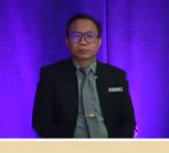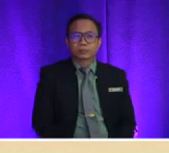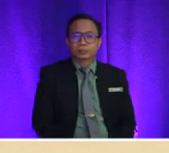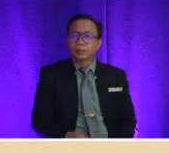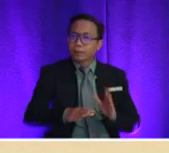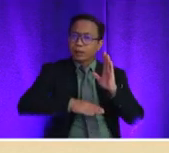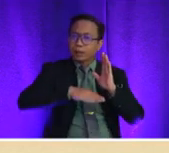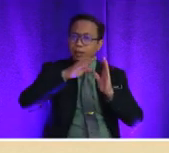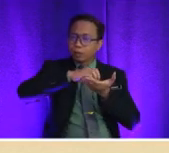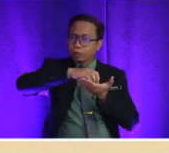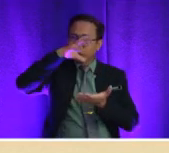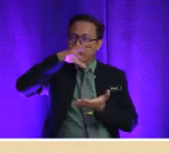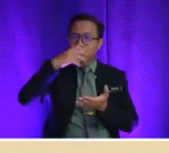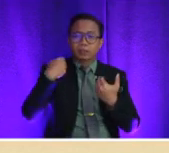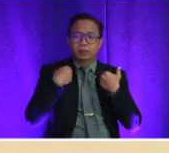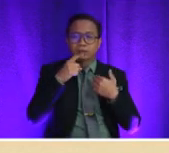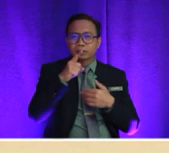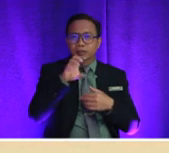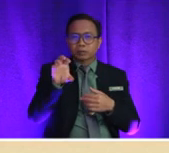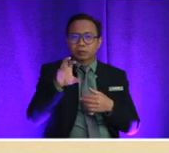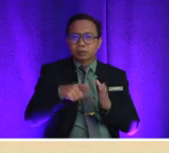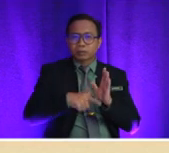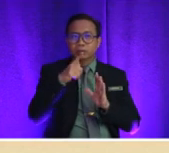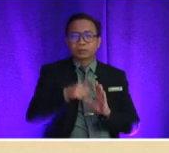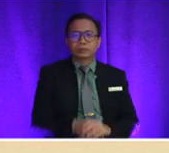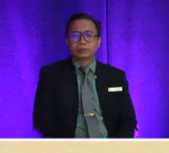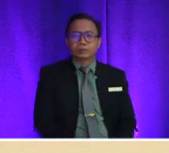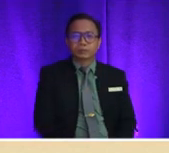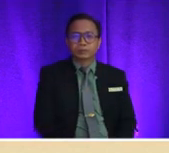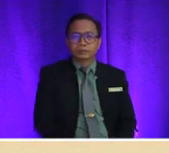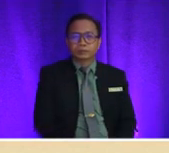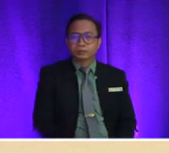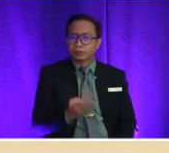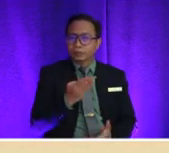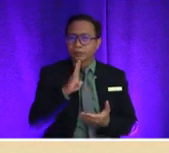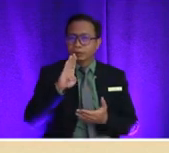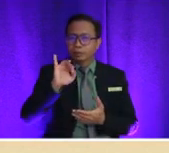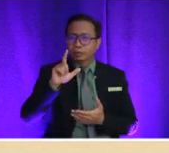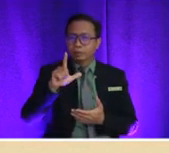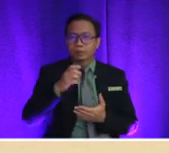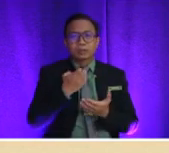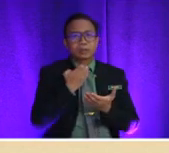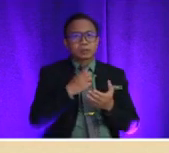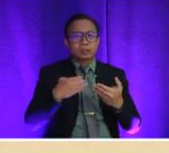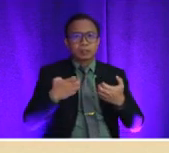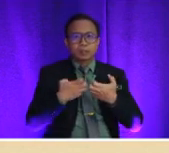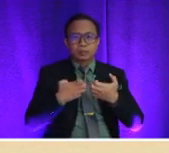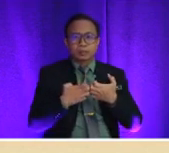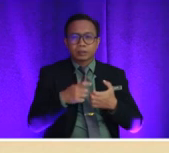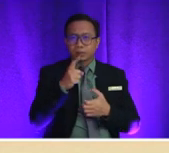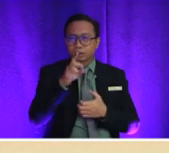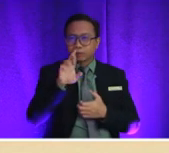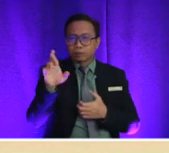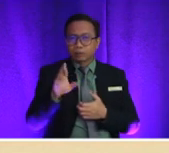Yamaha Sky ada pilihan dua tuh ada yang satu lebih Manado Oke untuk satu Sisinya dia bukan adalah 1.000